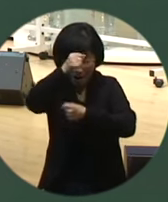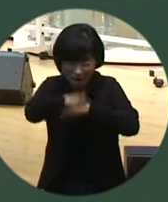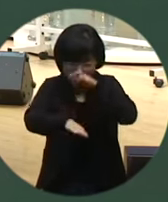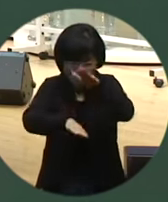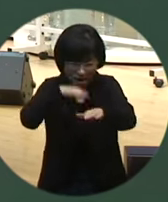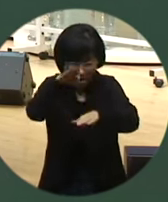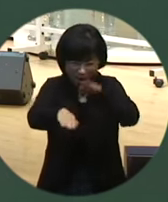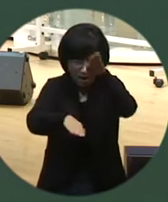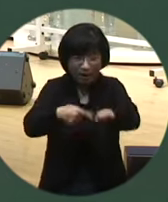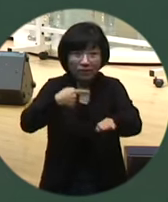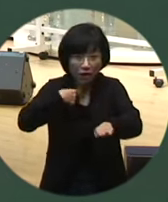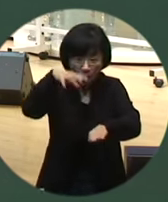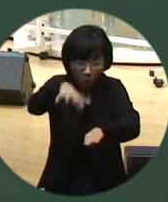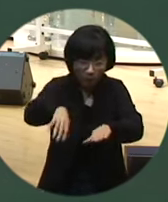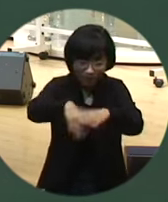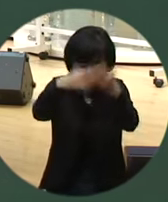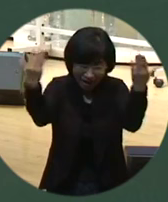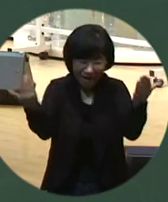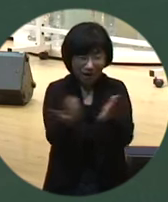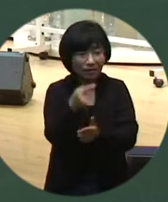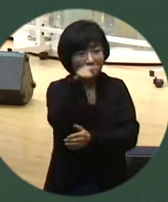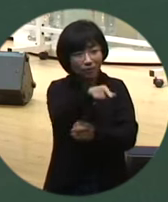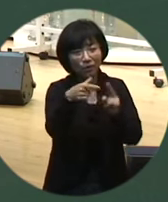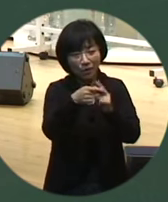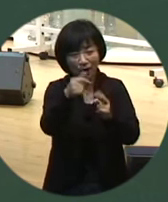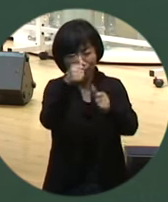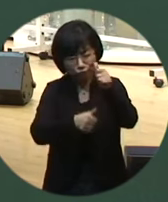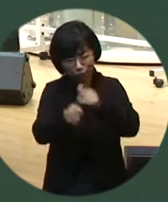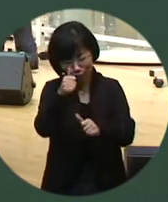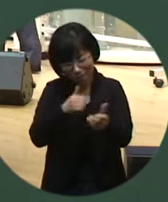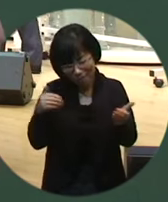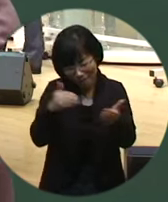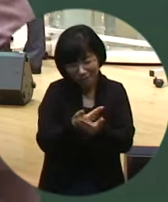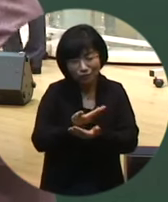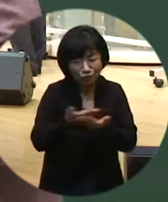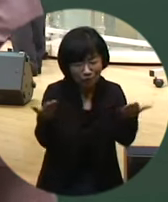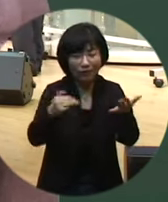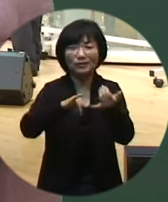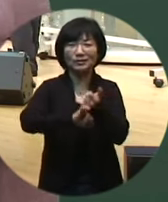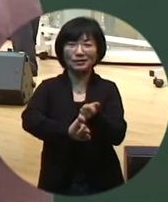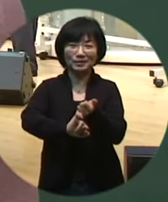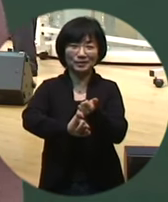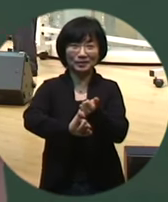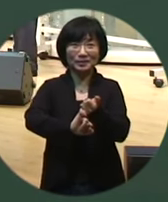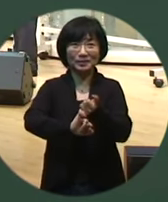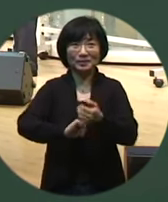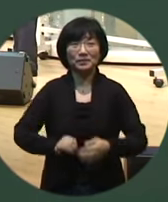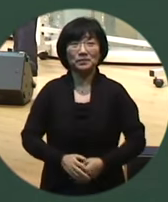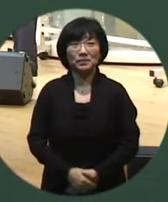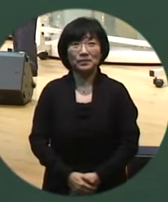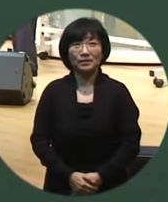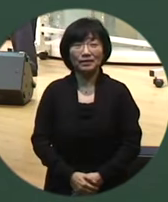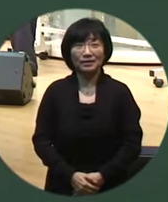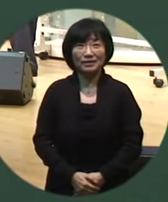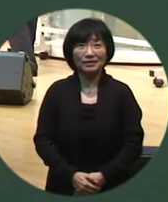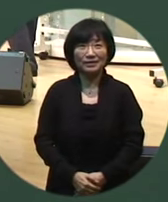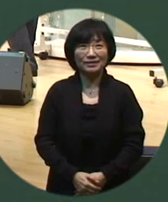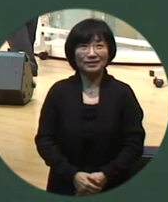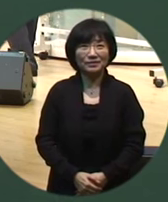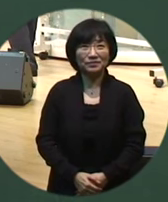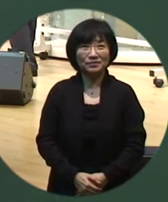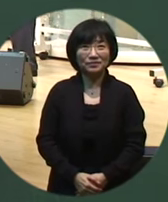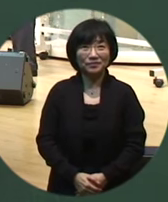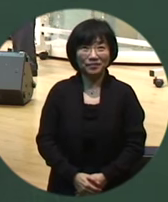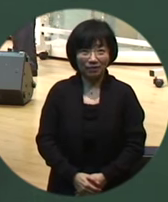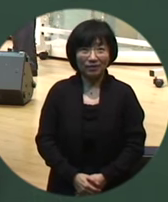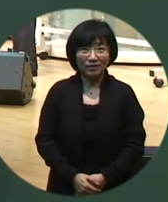네 너와 네 후손에게 줄 것이다. Every place where you place your foot, I will give to you as well as your offspring. 응답될 수밖에 없는